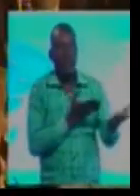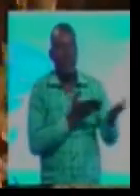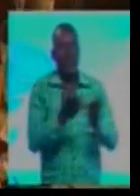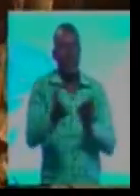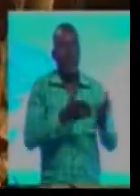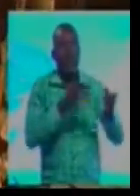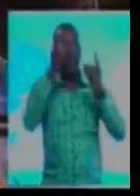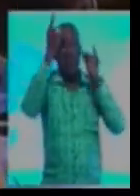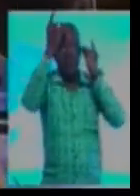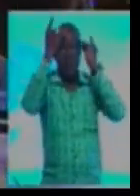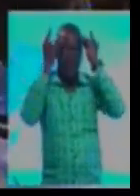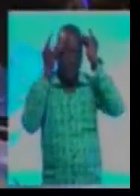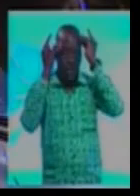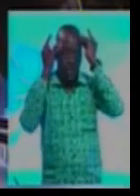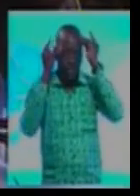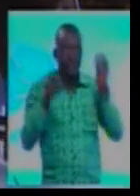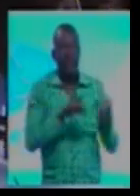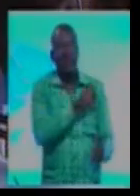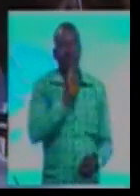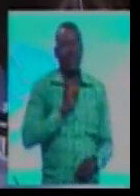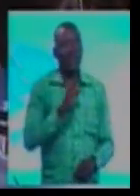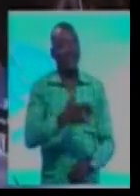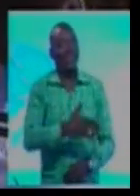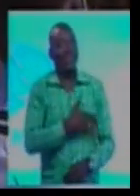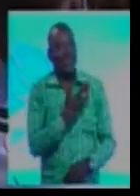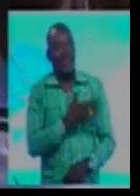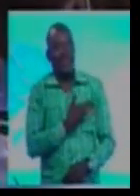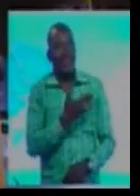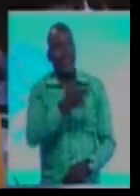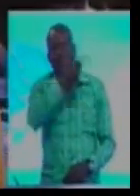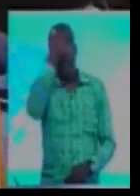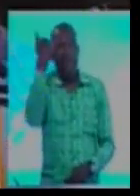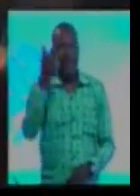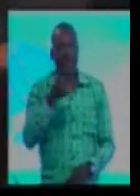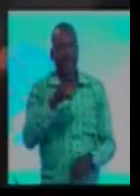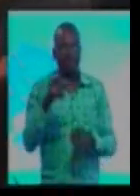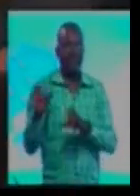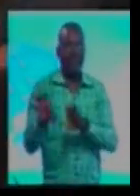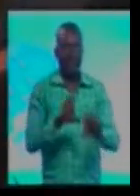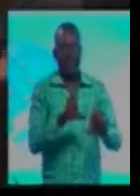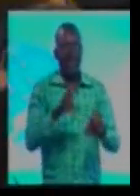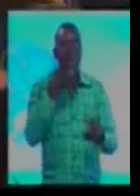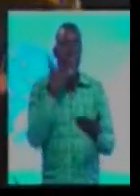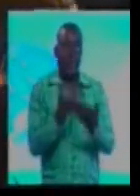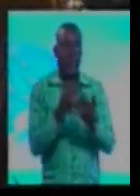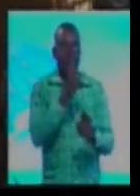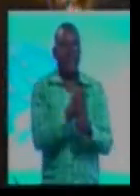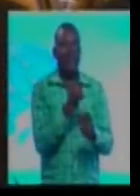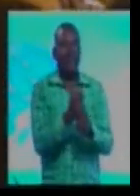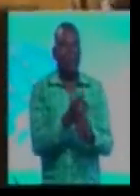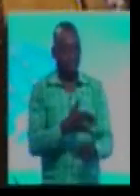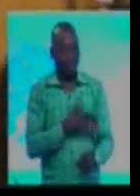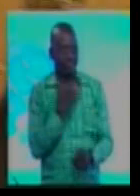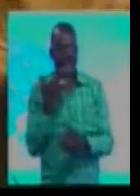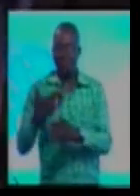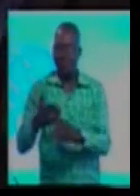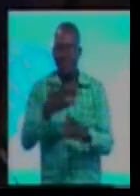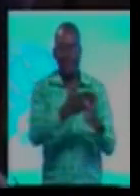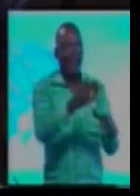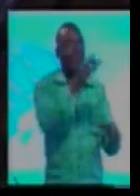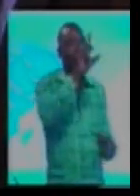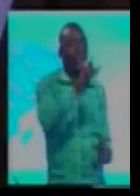l'administration douanière. Je suis fier de l'avoir porté parce que je me dis que j'ai fait du bon travail. Fierté partagée par 29